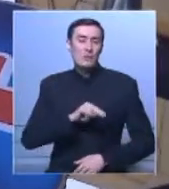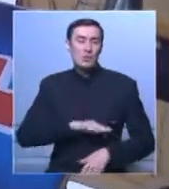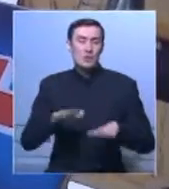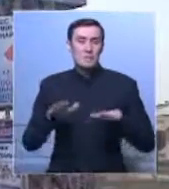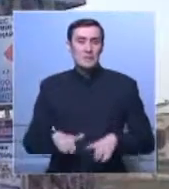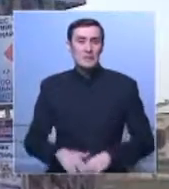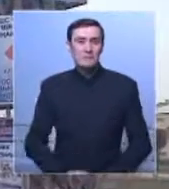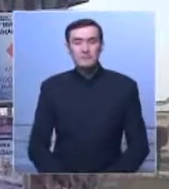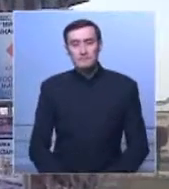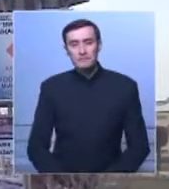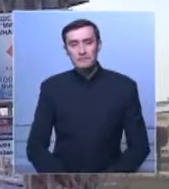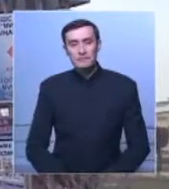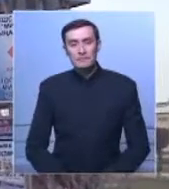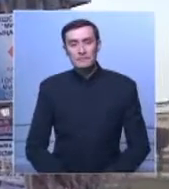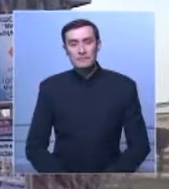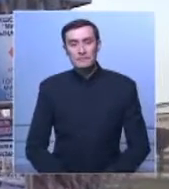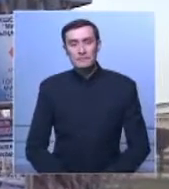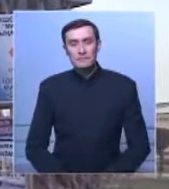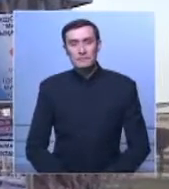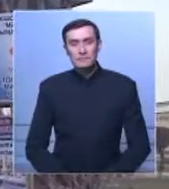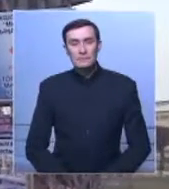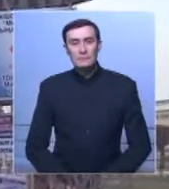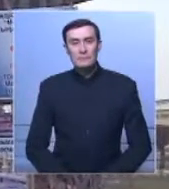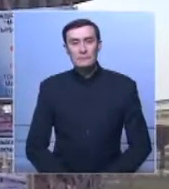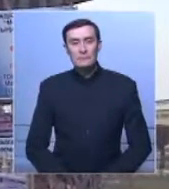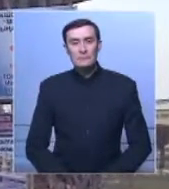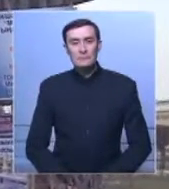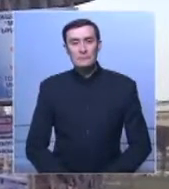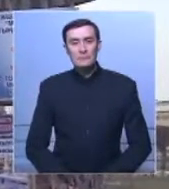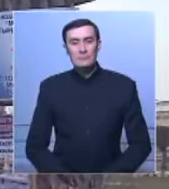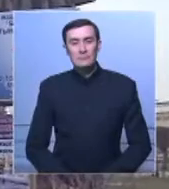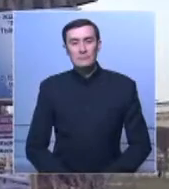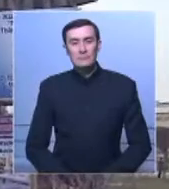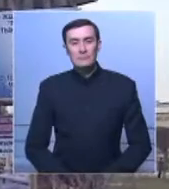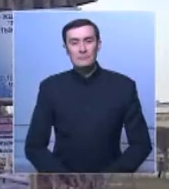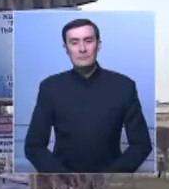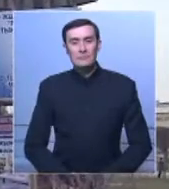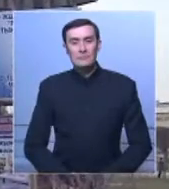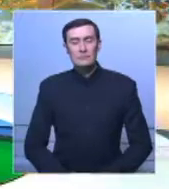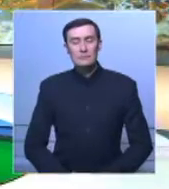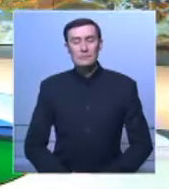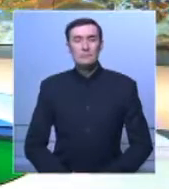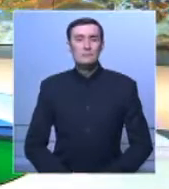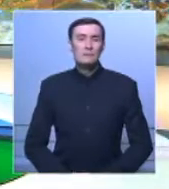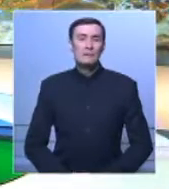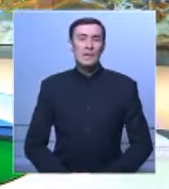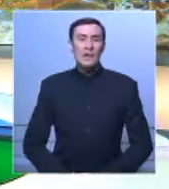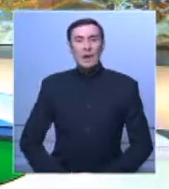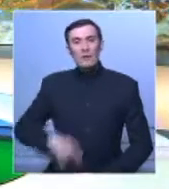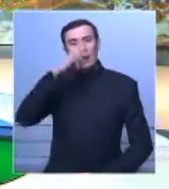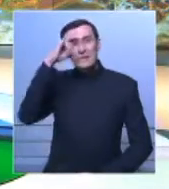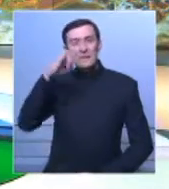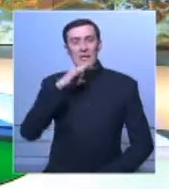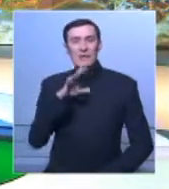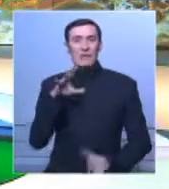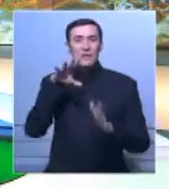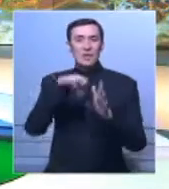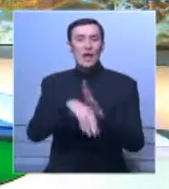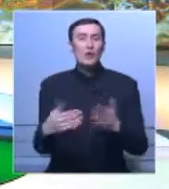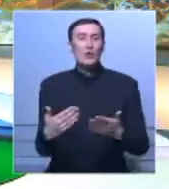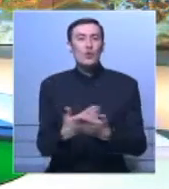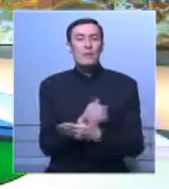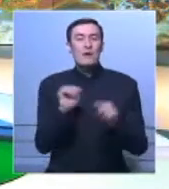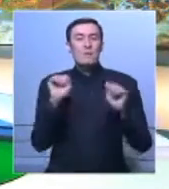Утигулов, Руслан Бахытбекулы, Тимур Сейлхан, Бахаджан Бапаев, Жамбылская область, 24КЗ. В Казахстане внедряют